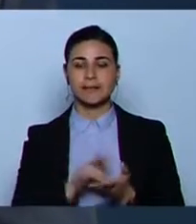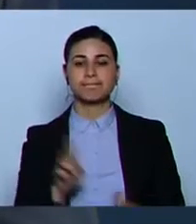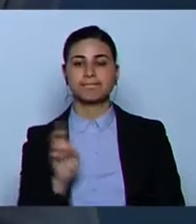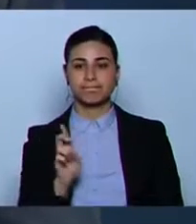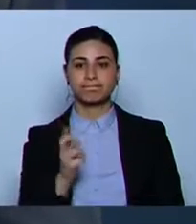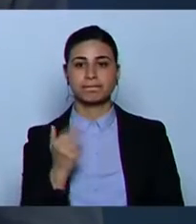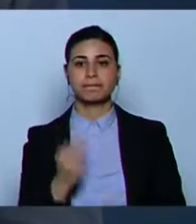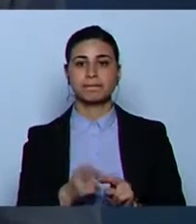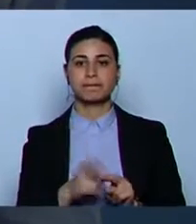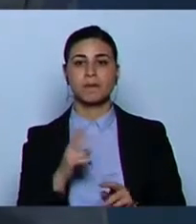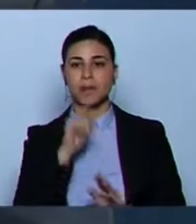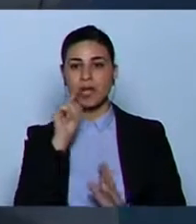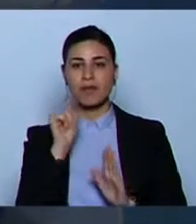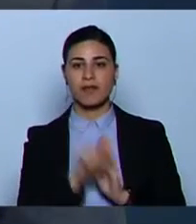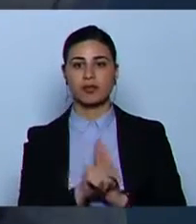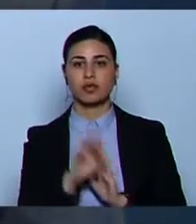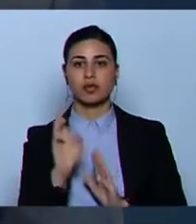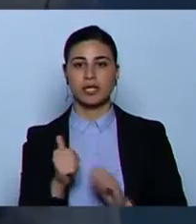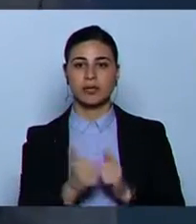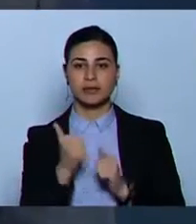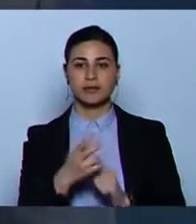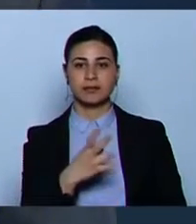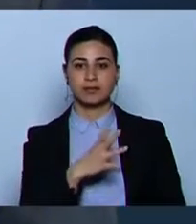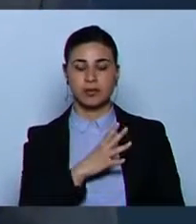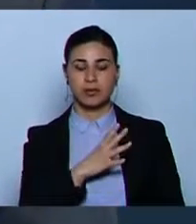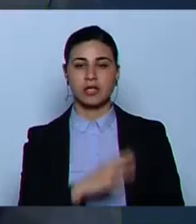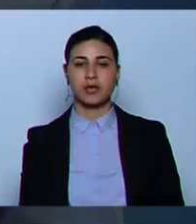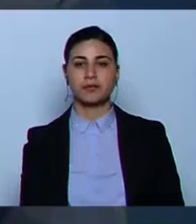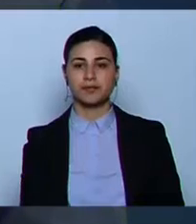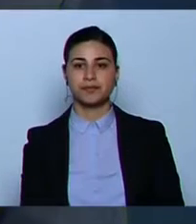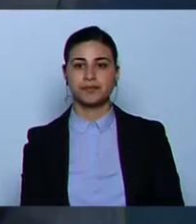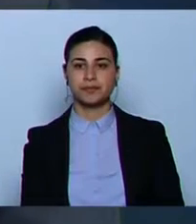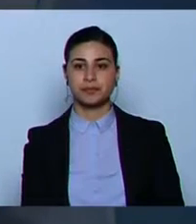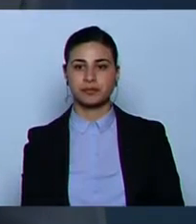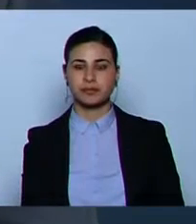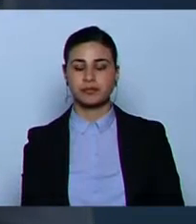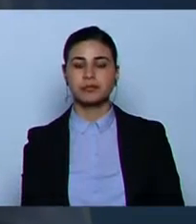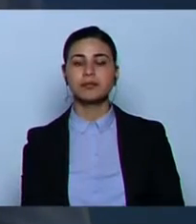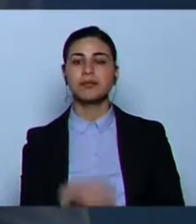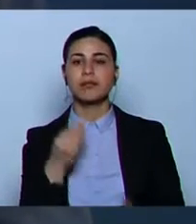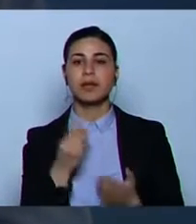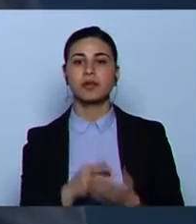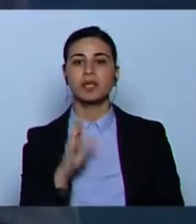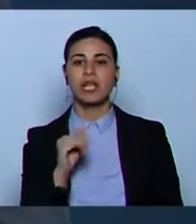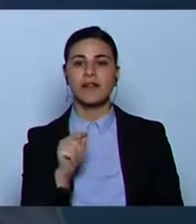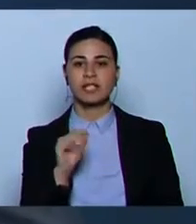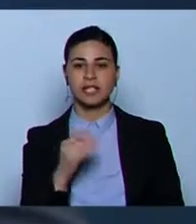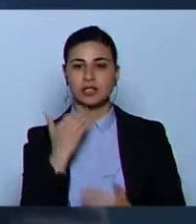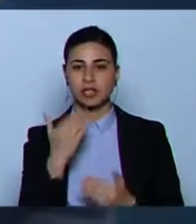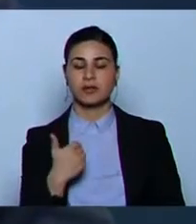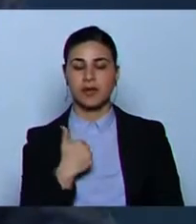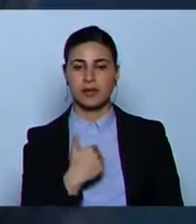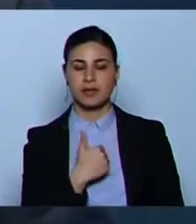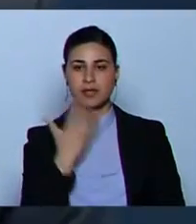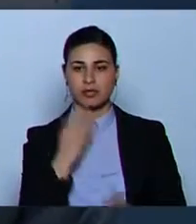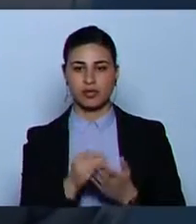ბორჯომაც, რა თქმა უნდა, ეს უნდა გაღრმავებული იყო და წინ უნდა წასულიყო. და ბატონ დავით ვკითხოთ, აი რატომ ვერ მოხდა პრინციპში გათვალისწინებით